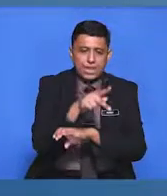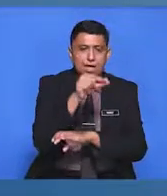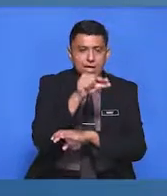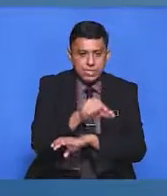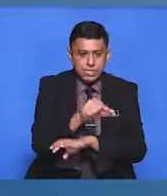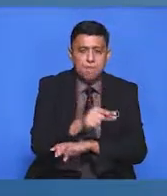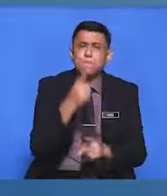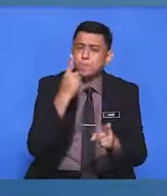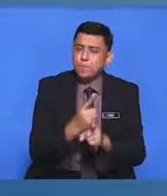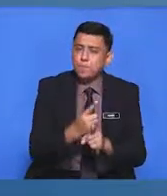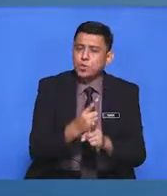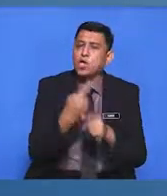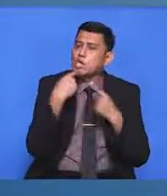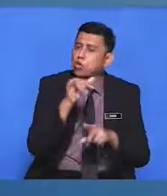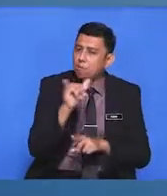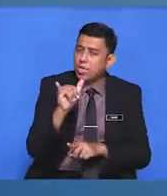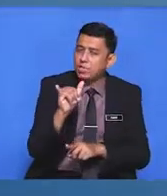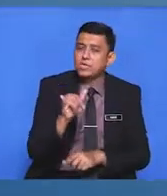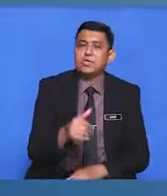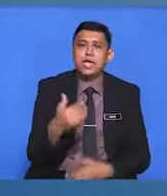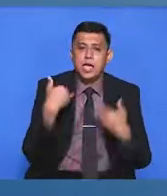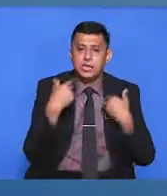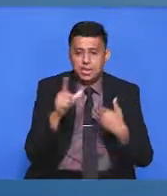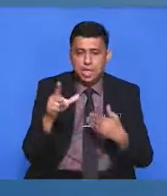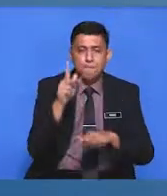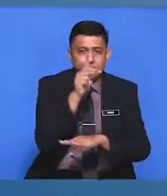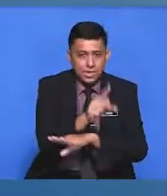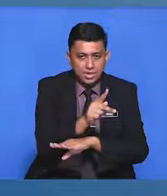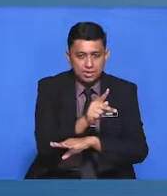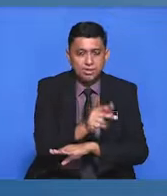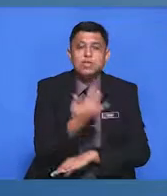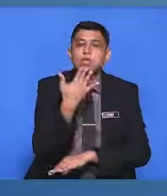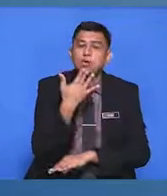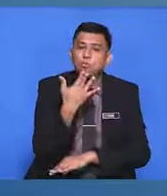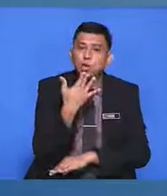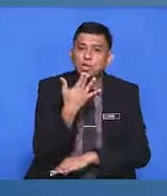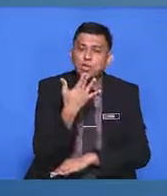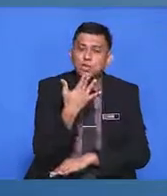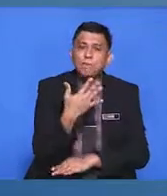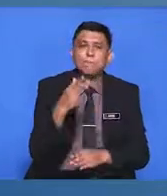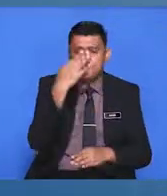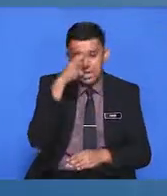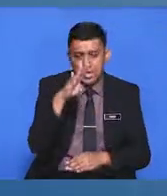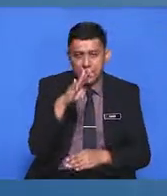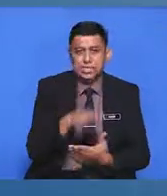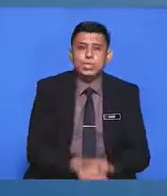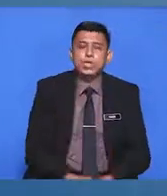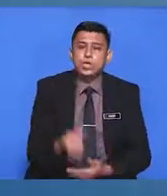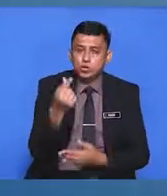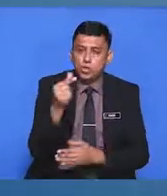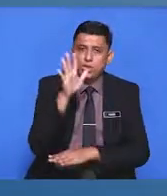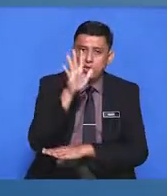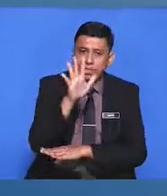Betul. Jawapannya adalah perak. Warna bagi duit shilling 5 sen dan 10 sen